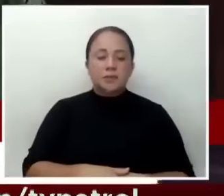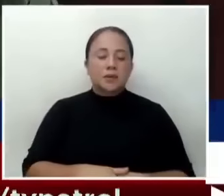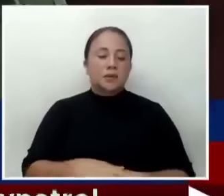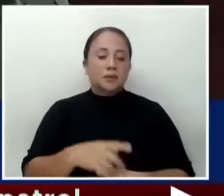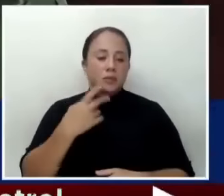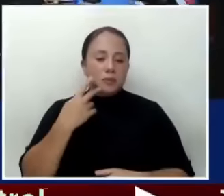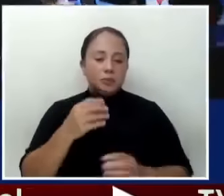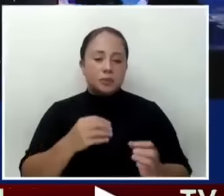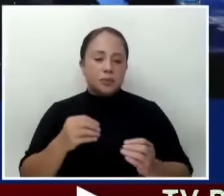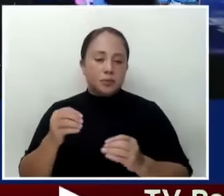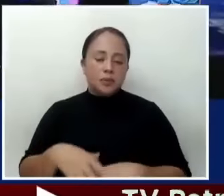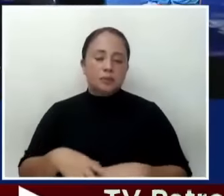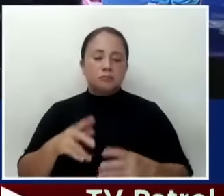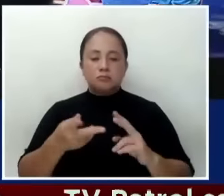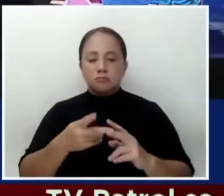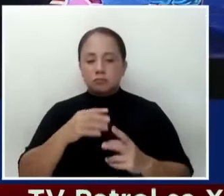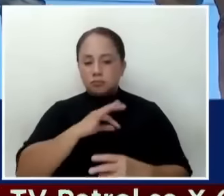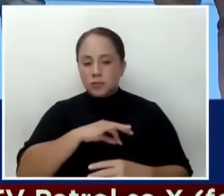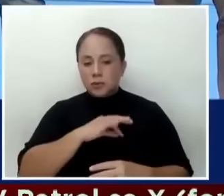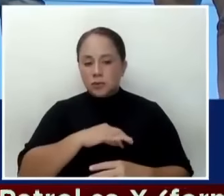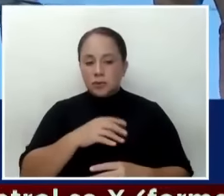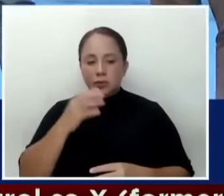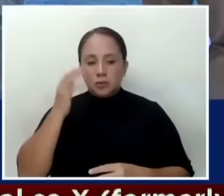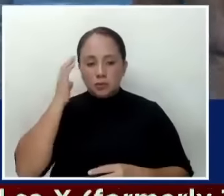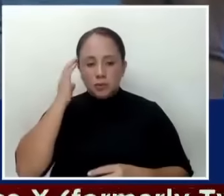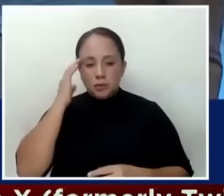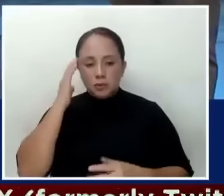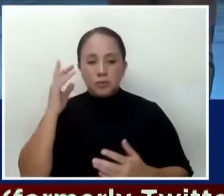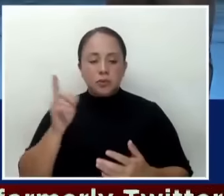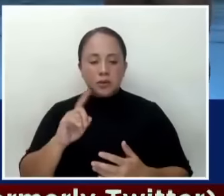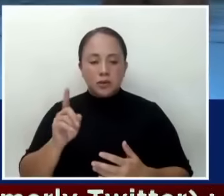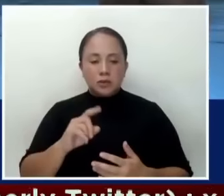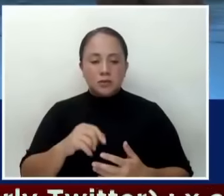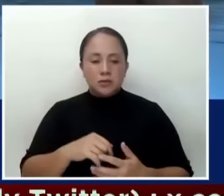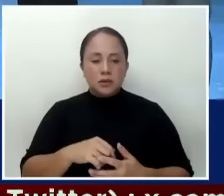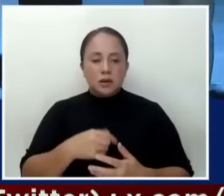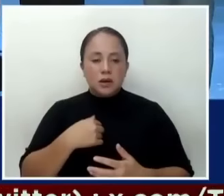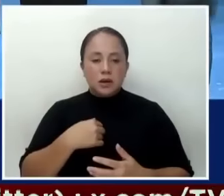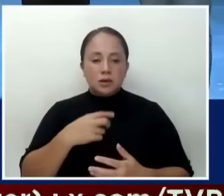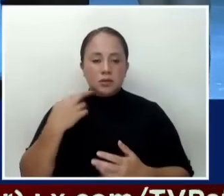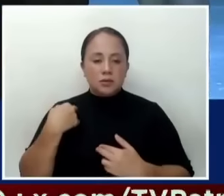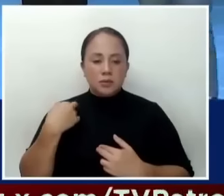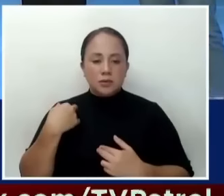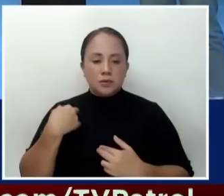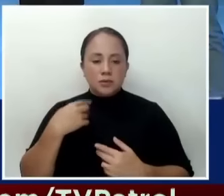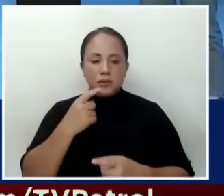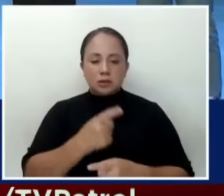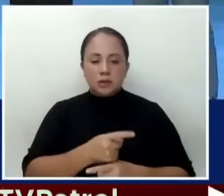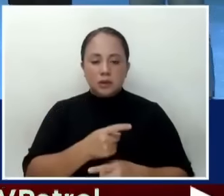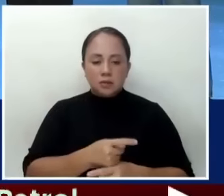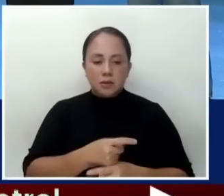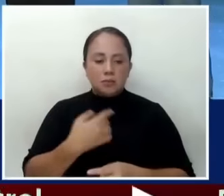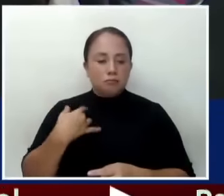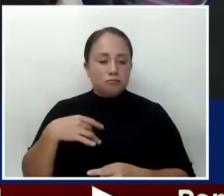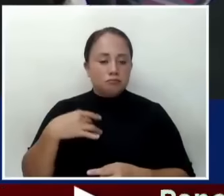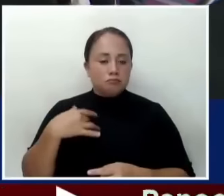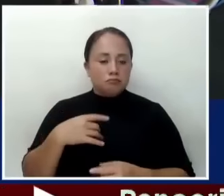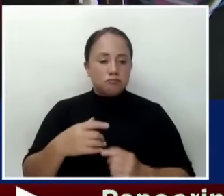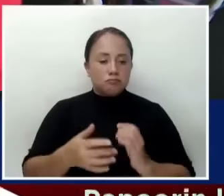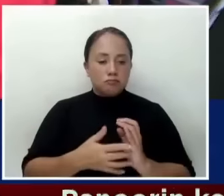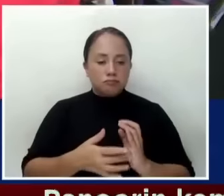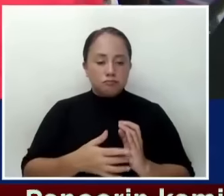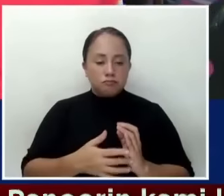at stakeholders, mahalagang alamin kung paano gamitin ng responsable at tama ang mga trend at teknolohiya